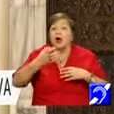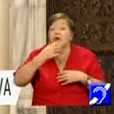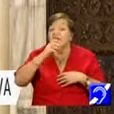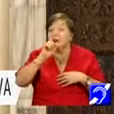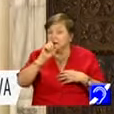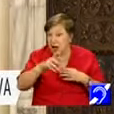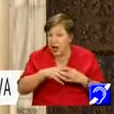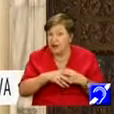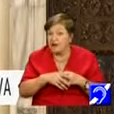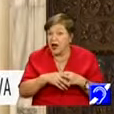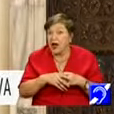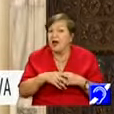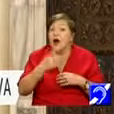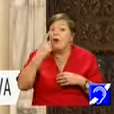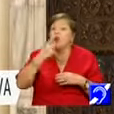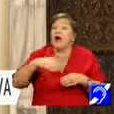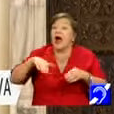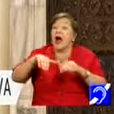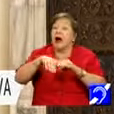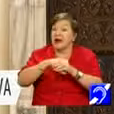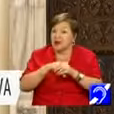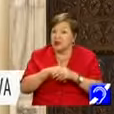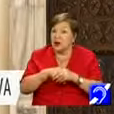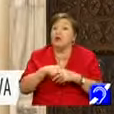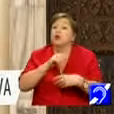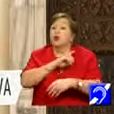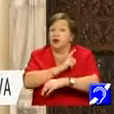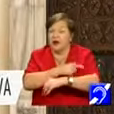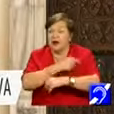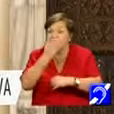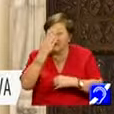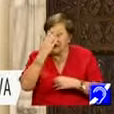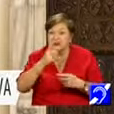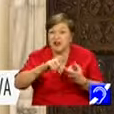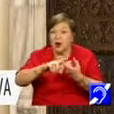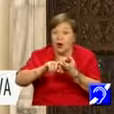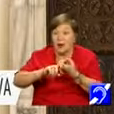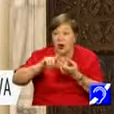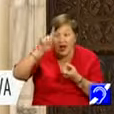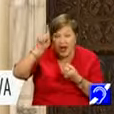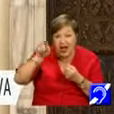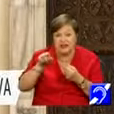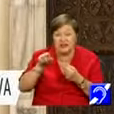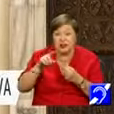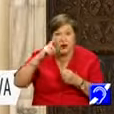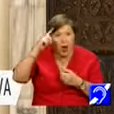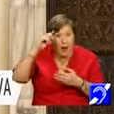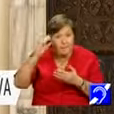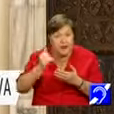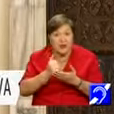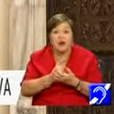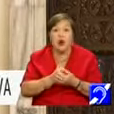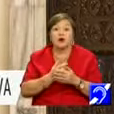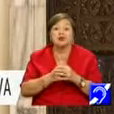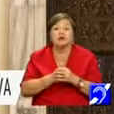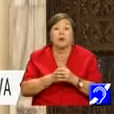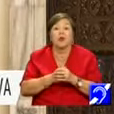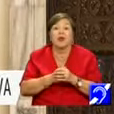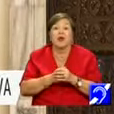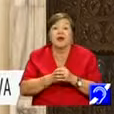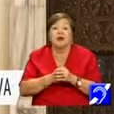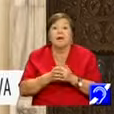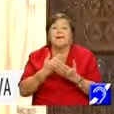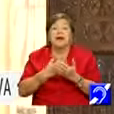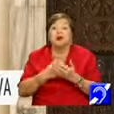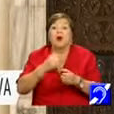rezultat un angajament solid față de partenerii estici, cei mai ambițioși și avansați în